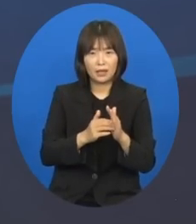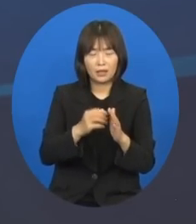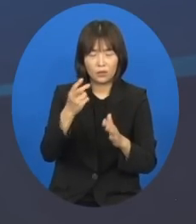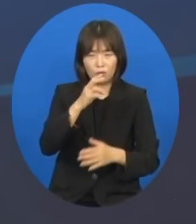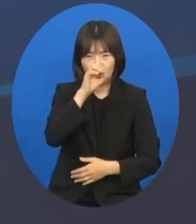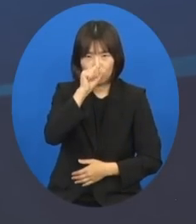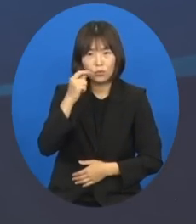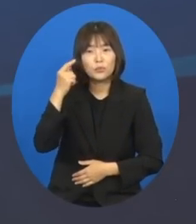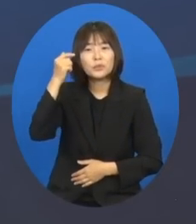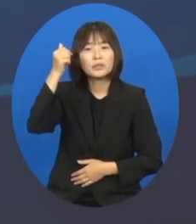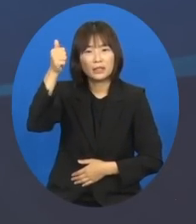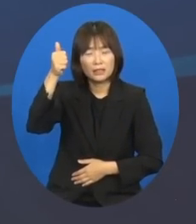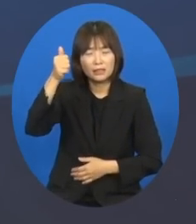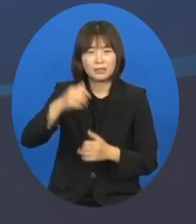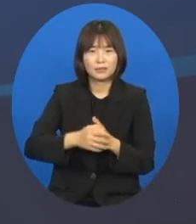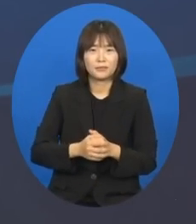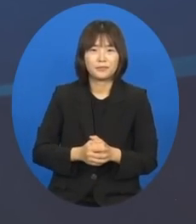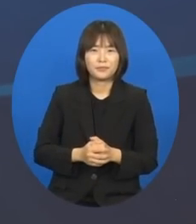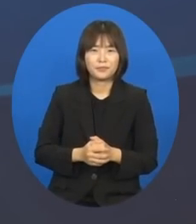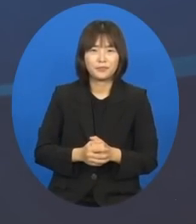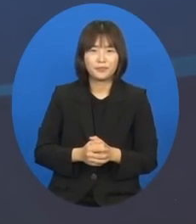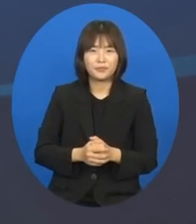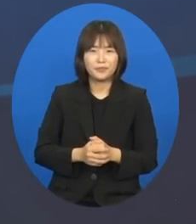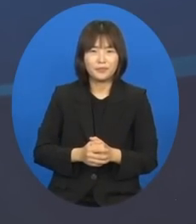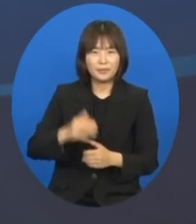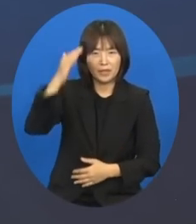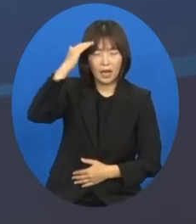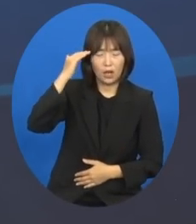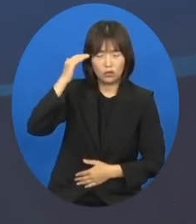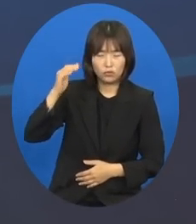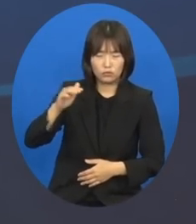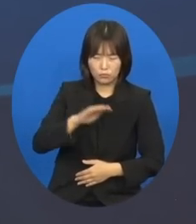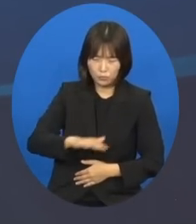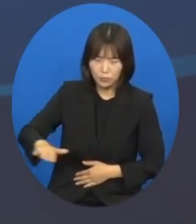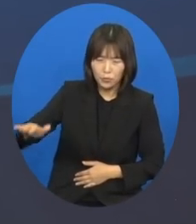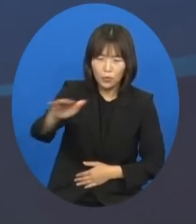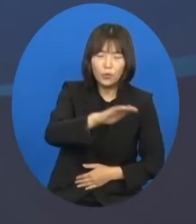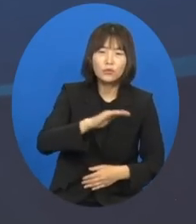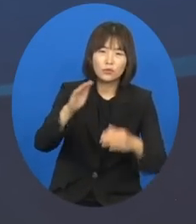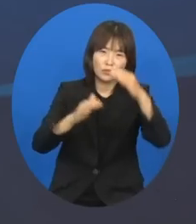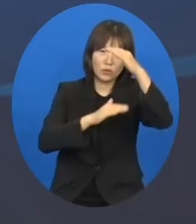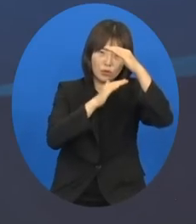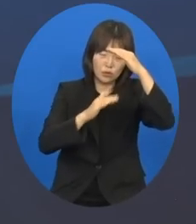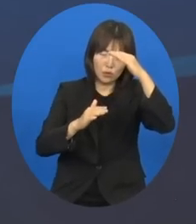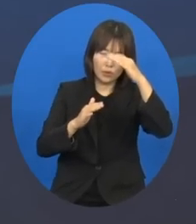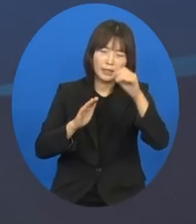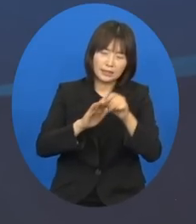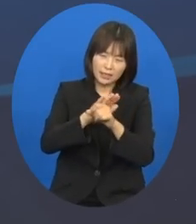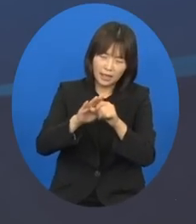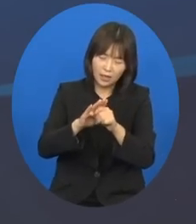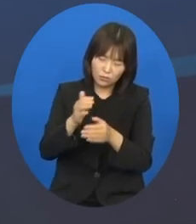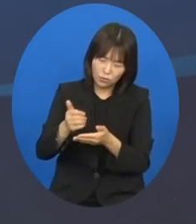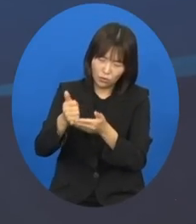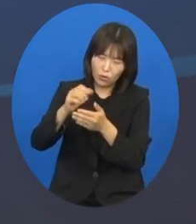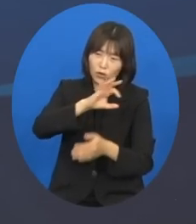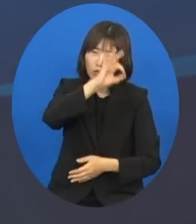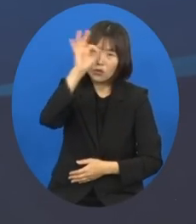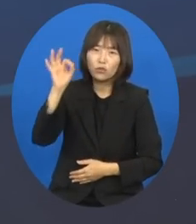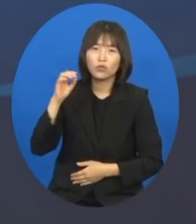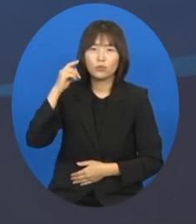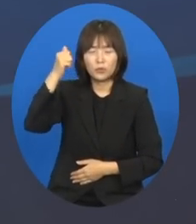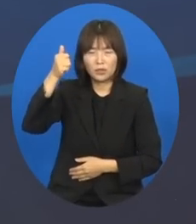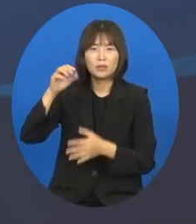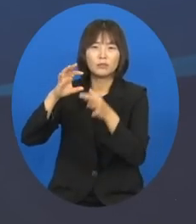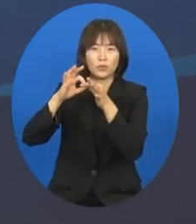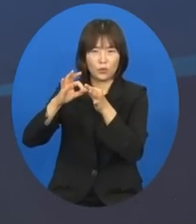목사님 대한민국의 모든 교회가 모든 성도들이 사랑하고 존경하는 또 유기성 목사님 통해서